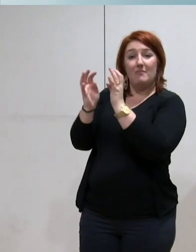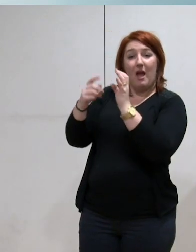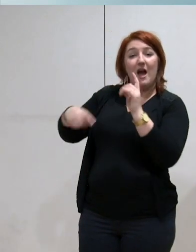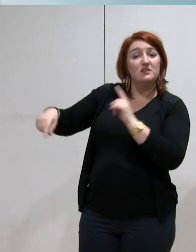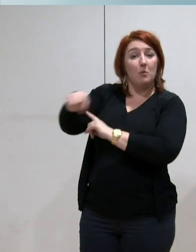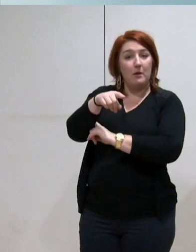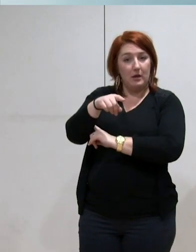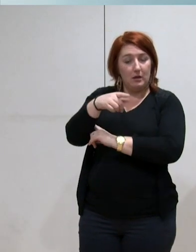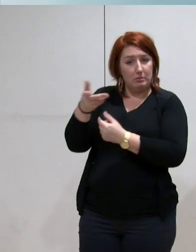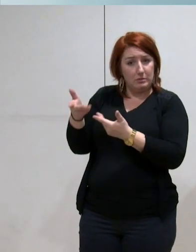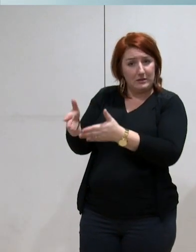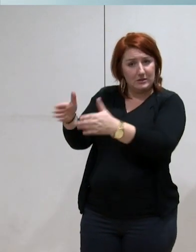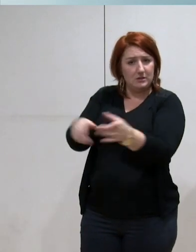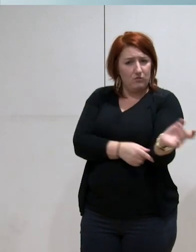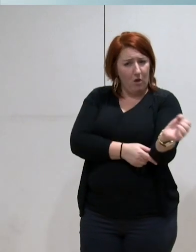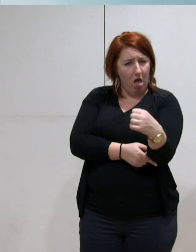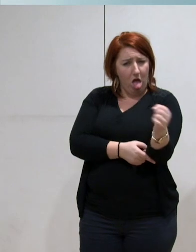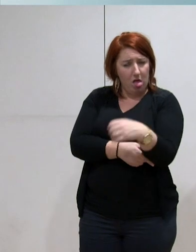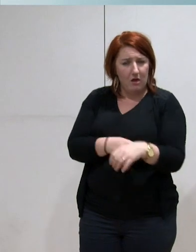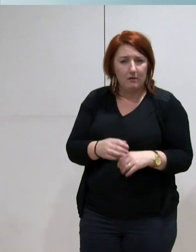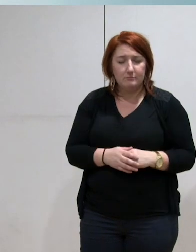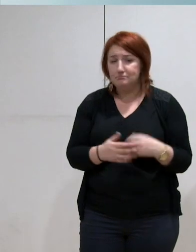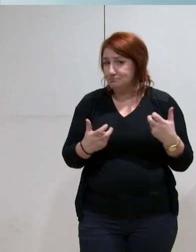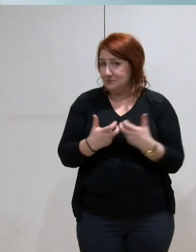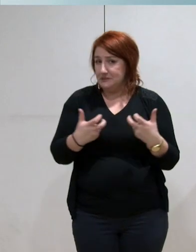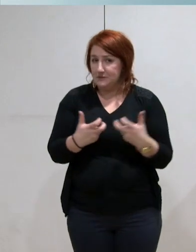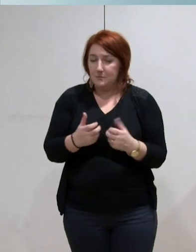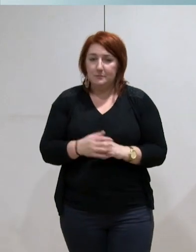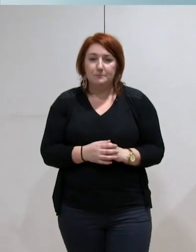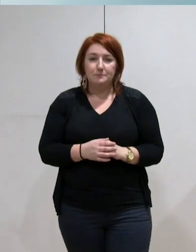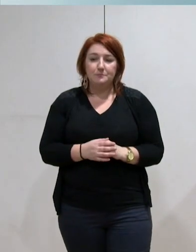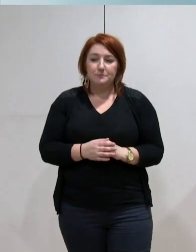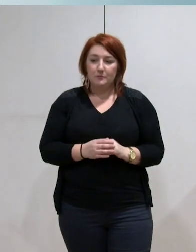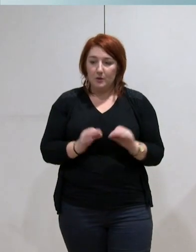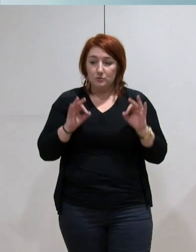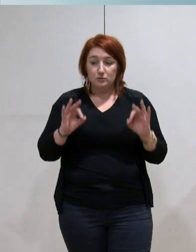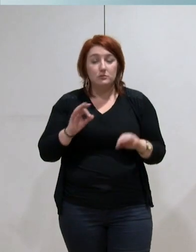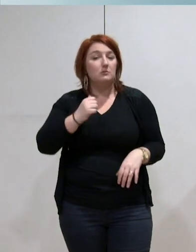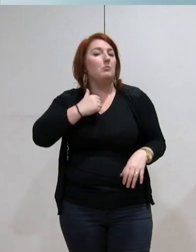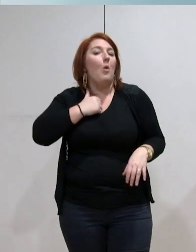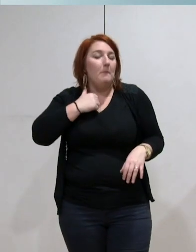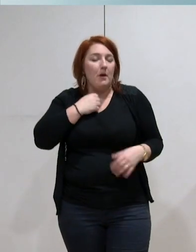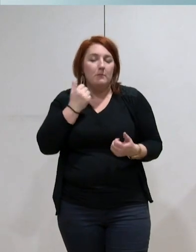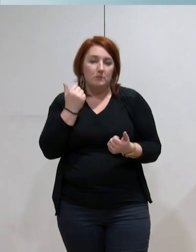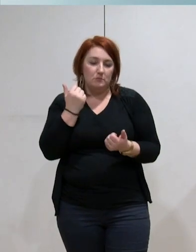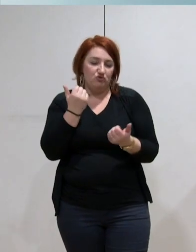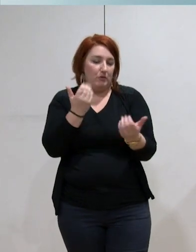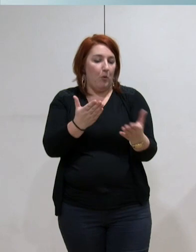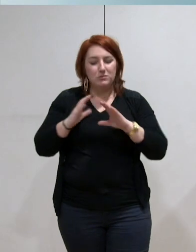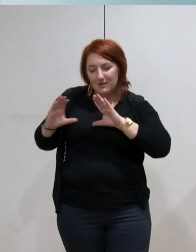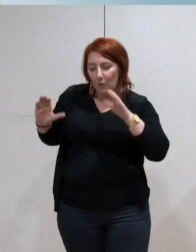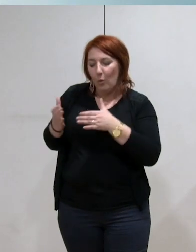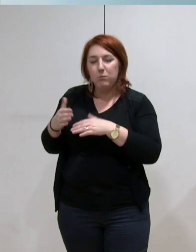assemblée je voudrais citer un exemple il se trouve que j'ai proposé au nom de notre